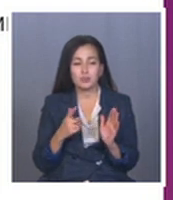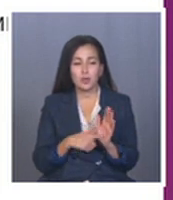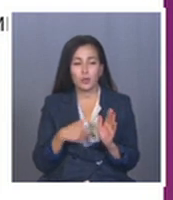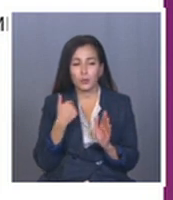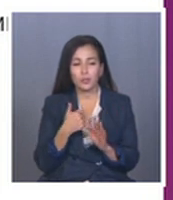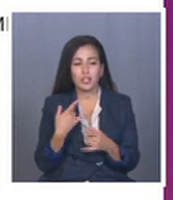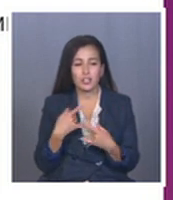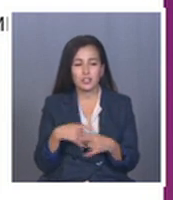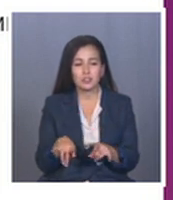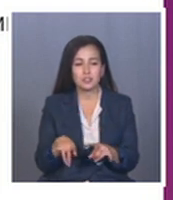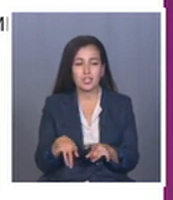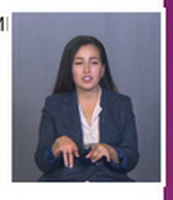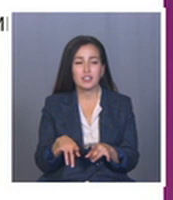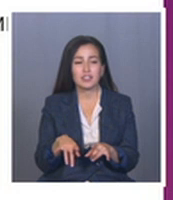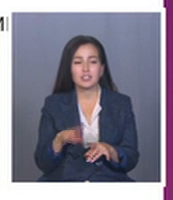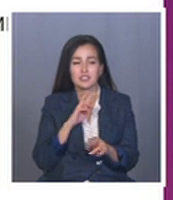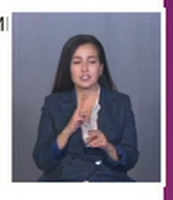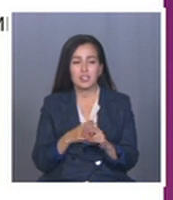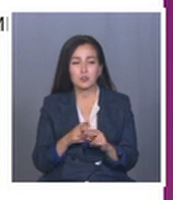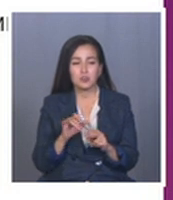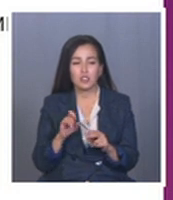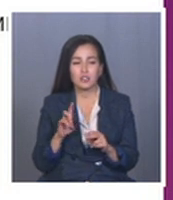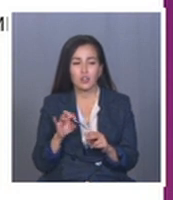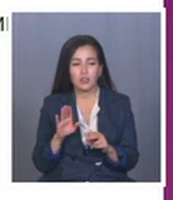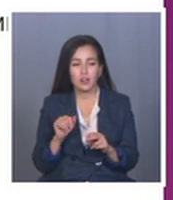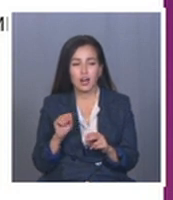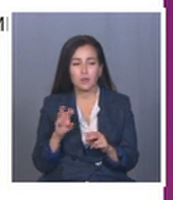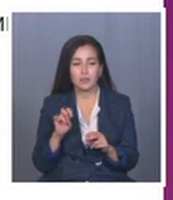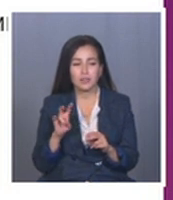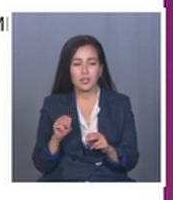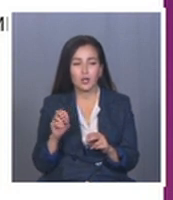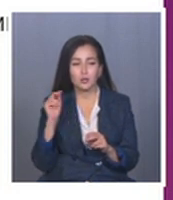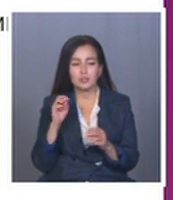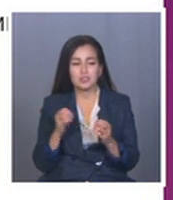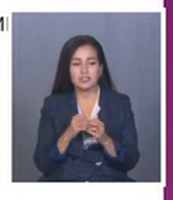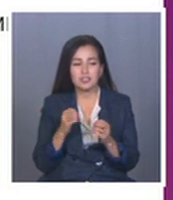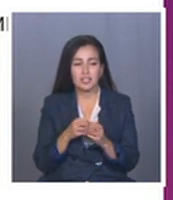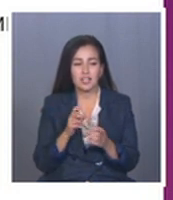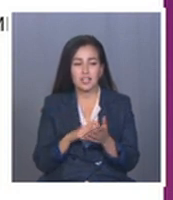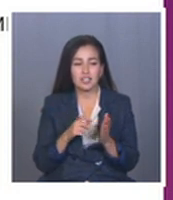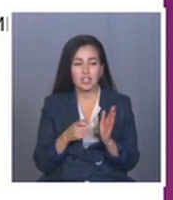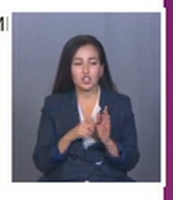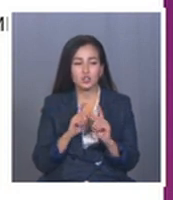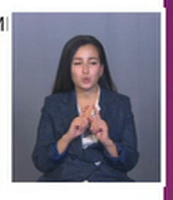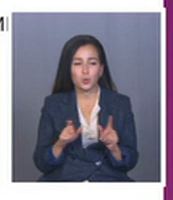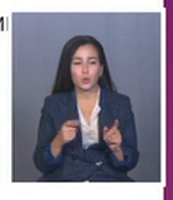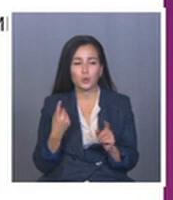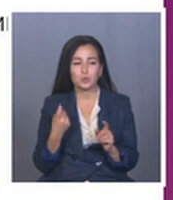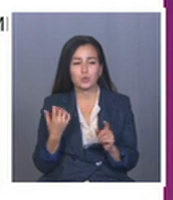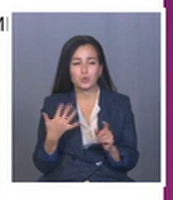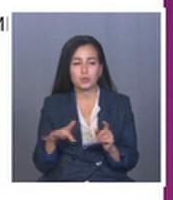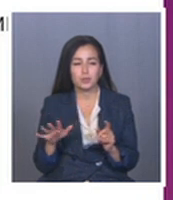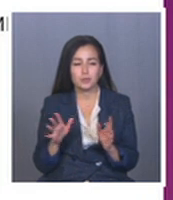1970 года рождения. Сестра Бижанова Амина Алибековна, ученица 10 класса школы